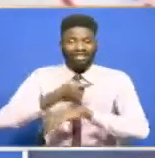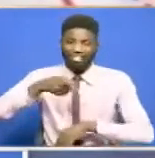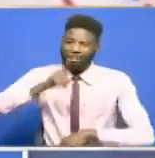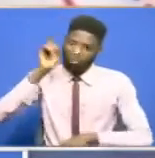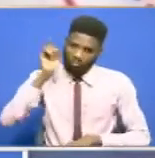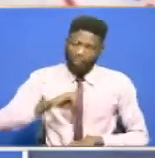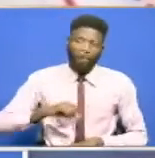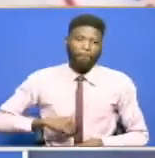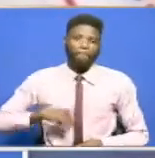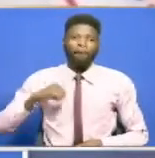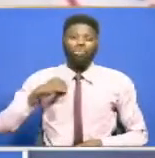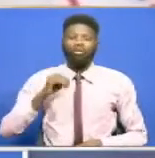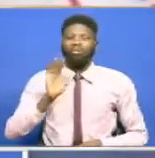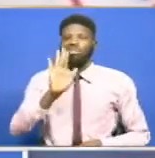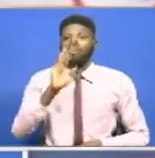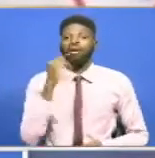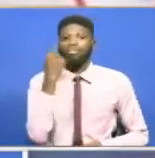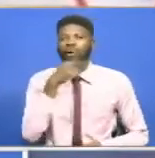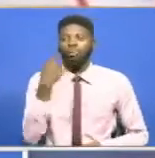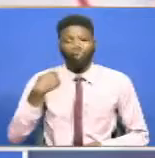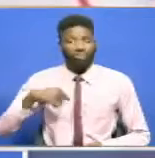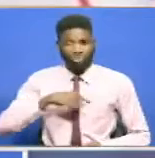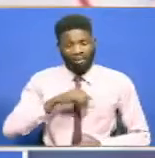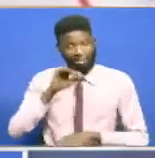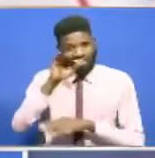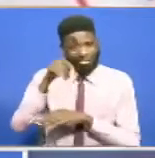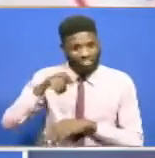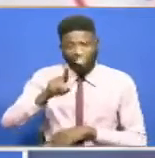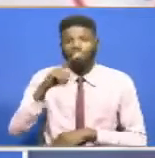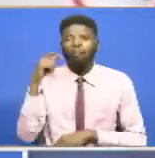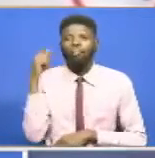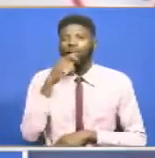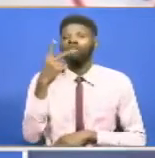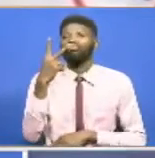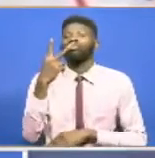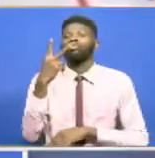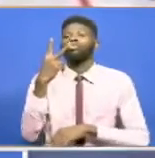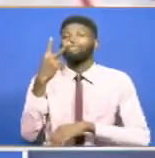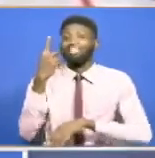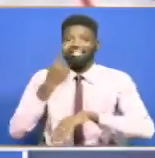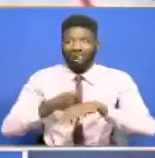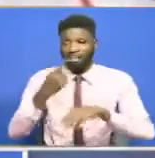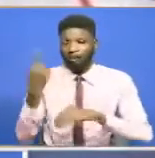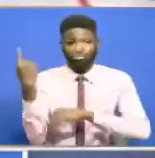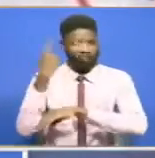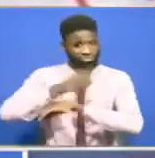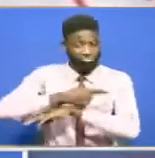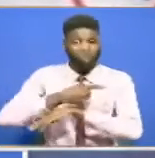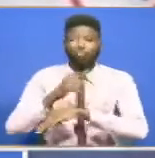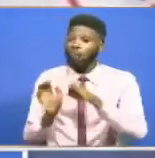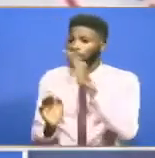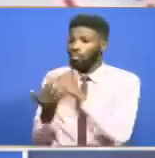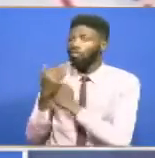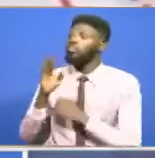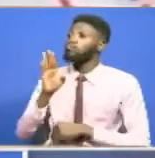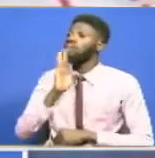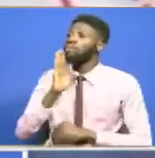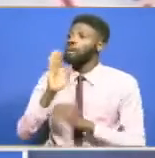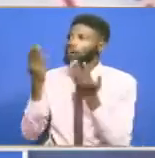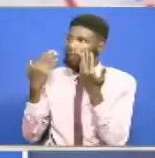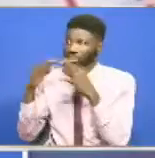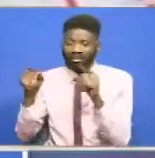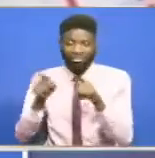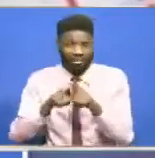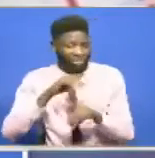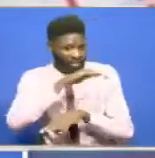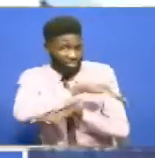Kenyans today, and that we are asking them to brush at least 2 times a day, in the morning after breakfast and in the evening after